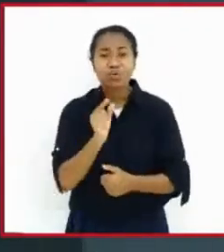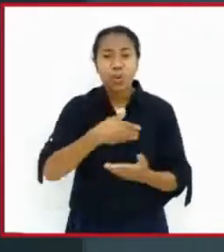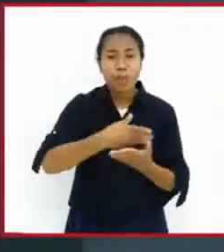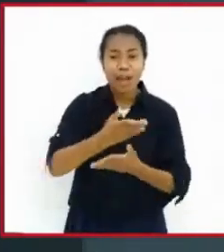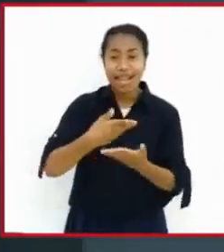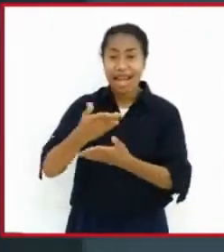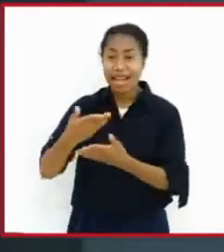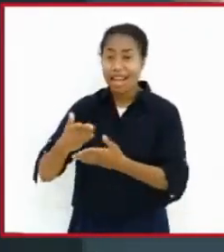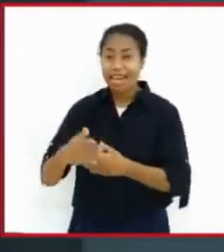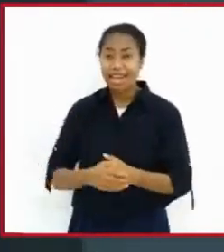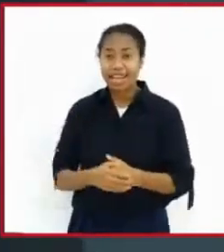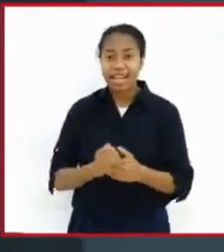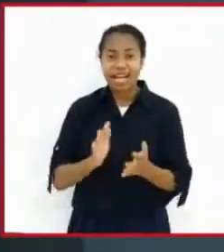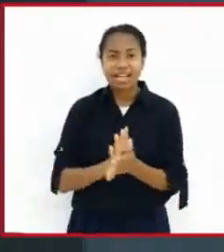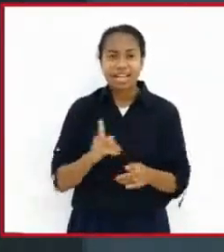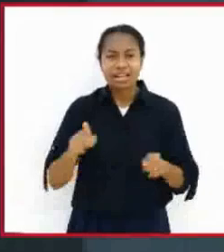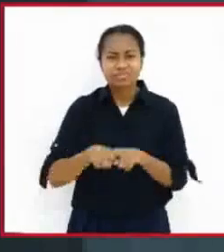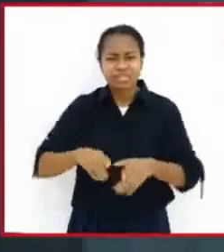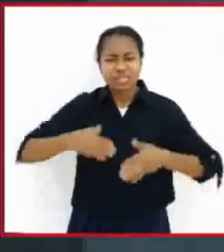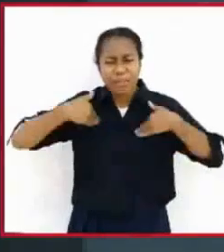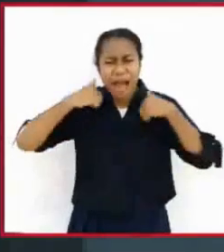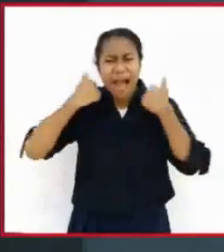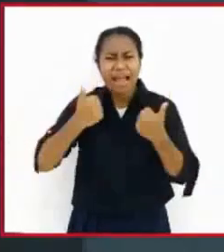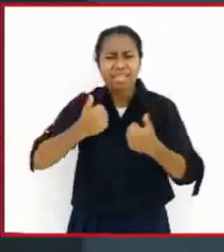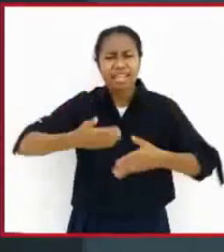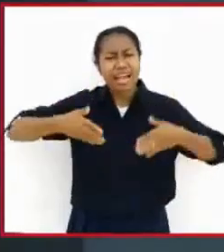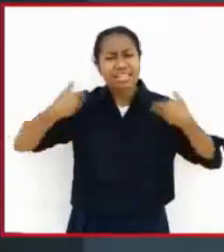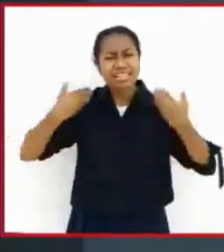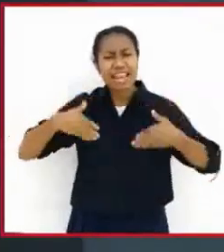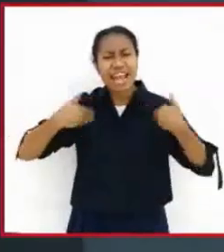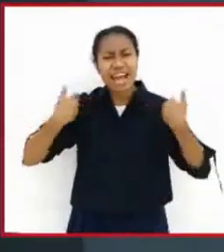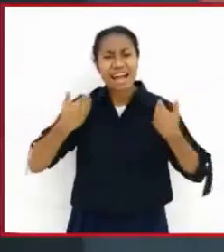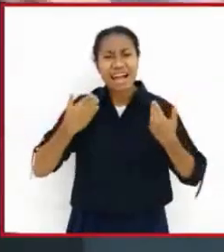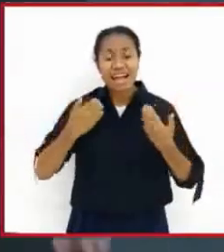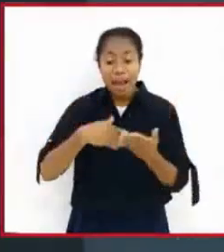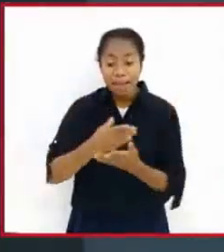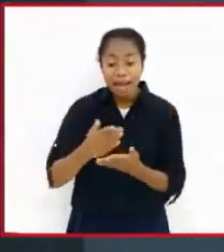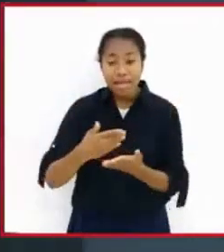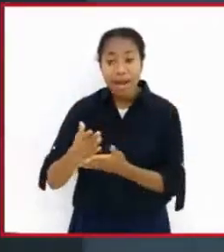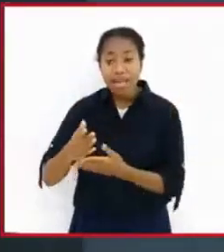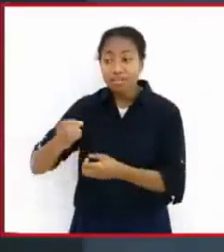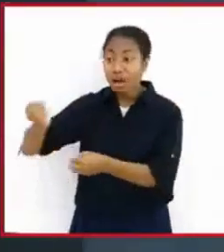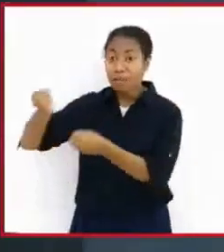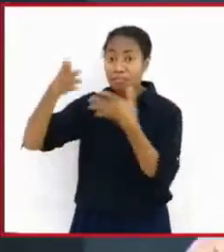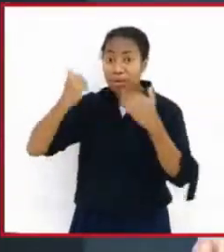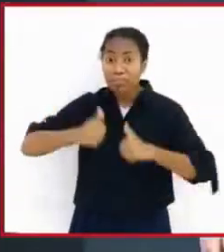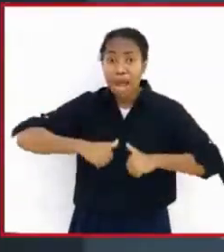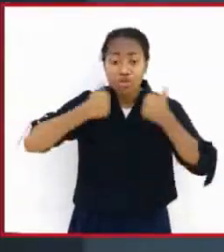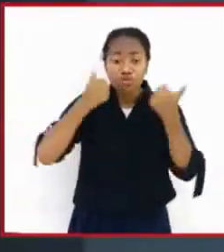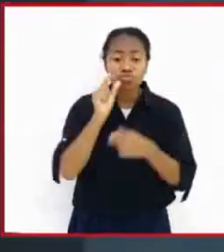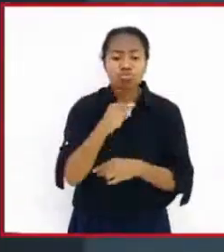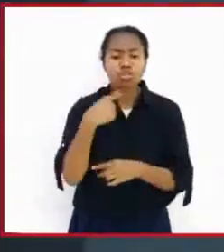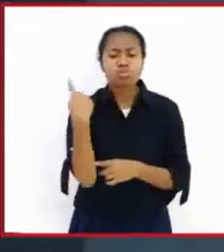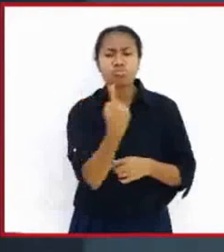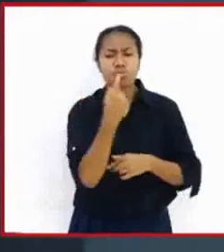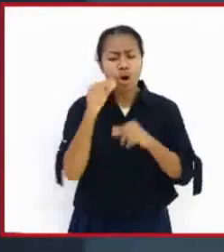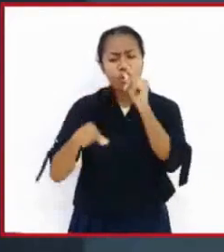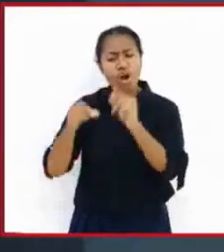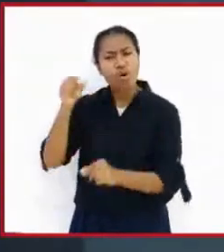pelayanan dengan semangat dengan sukacita berbagi kabar baik untuk Banyak orang